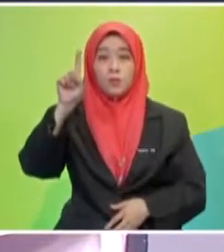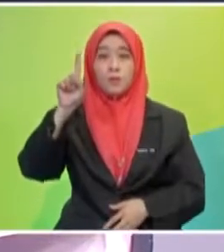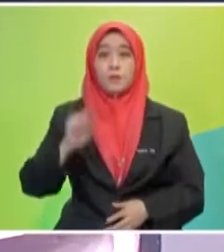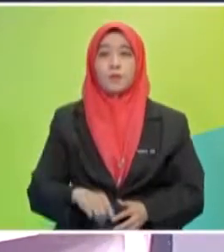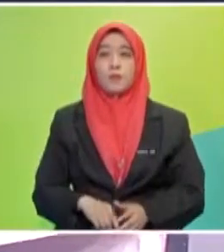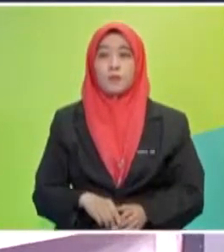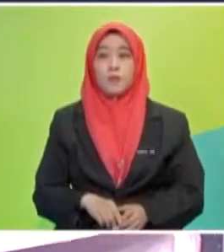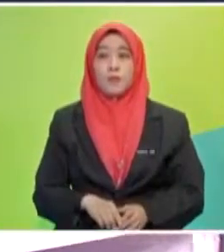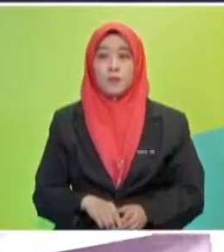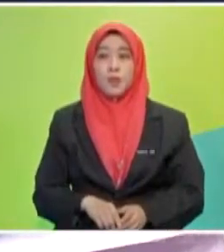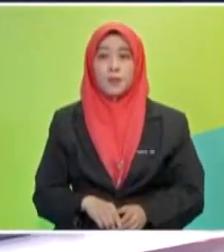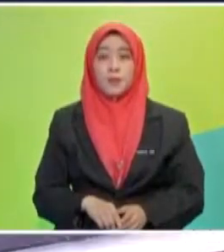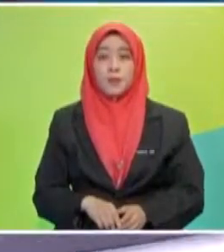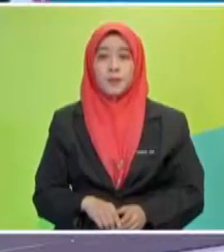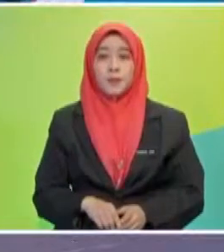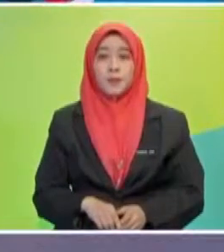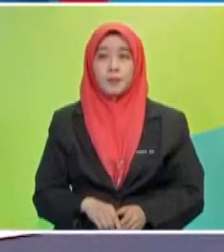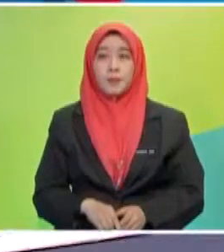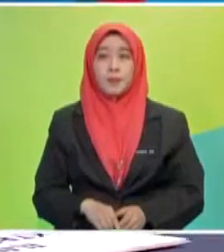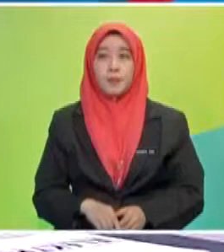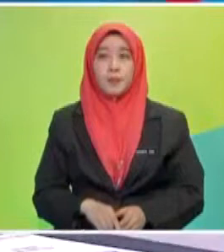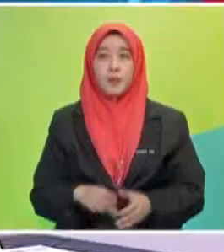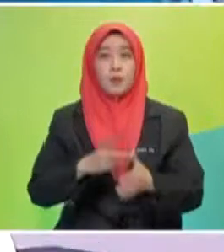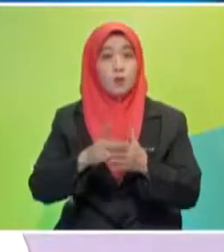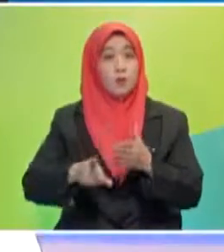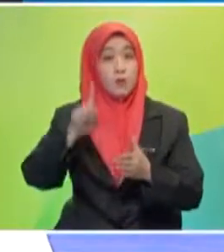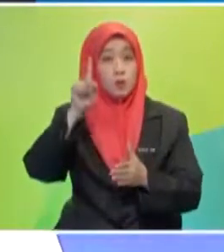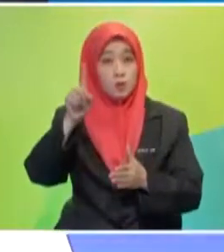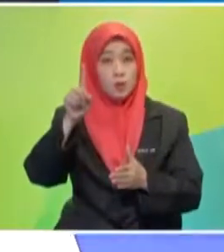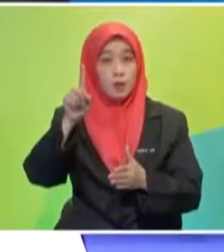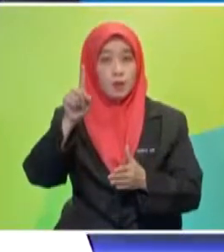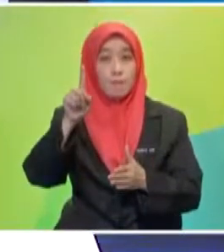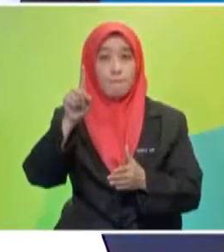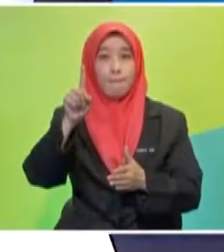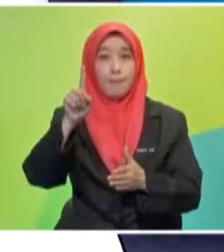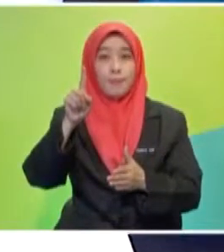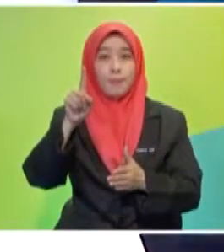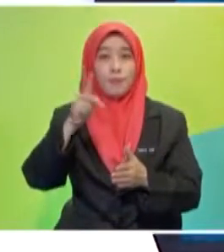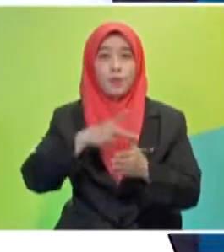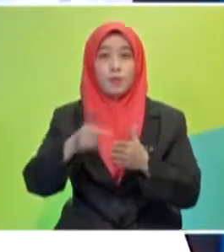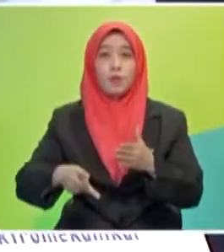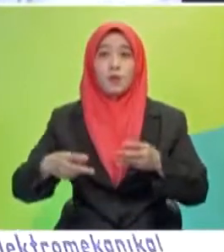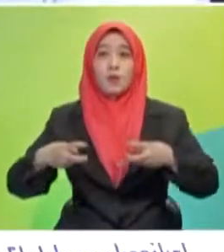disediakan dia punya penerangan komponen pertama yaitu komponen elektrik